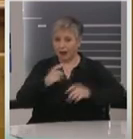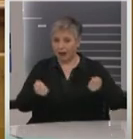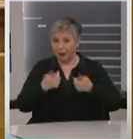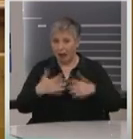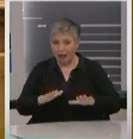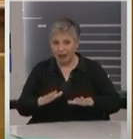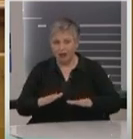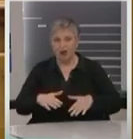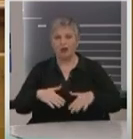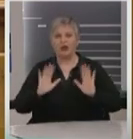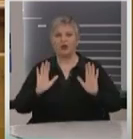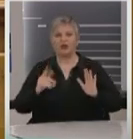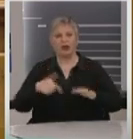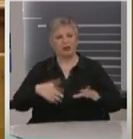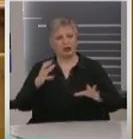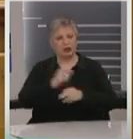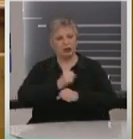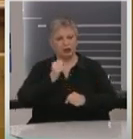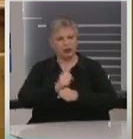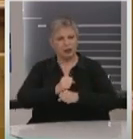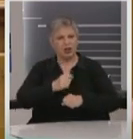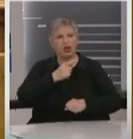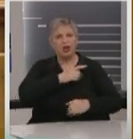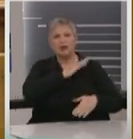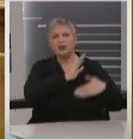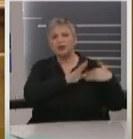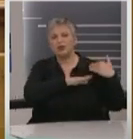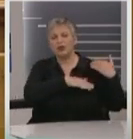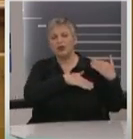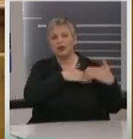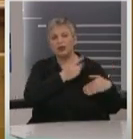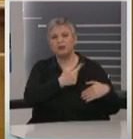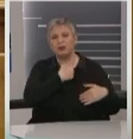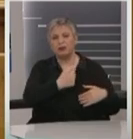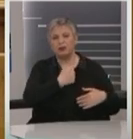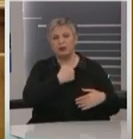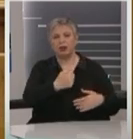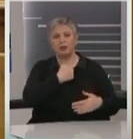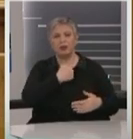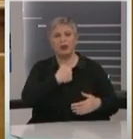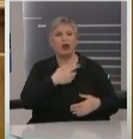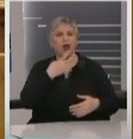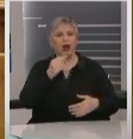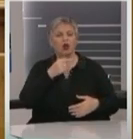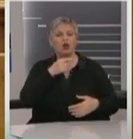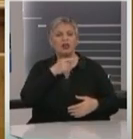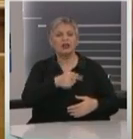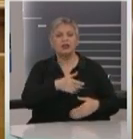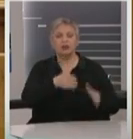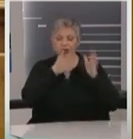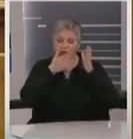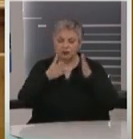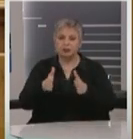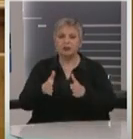πετυχαίνουμε εκεί που εσείς όλα τα προηγούμενα χρόνια αποτύχατε. Αποτύχατε διότι ήταν προσανατολισμένοι σε μια